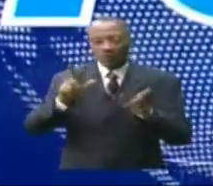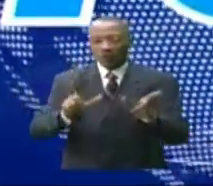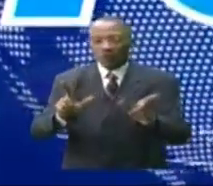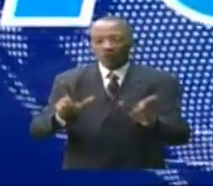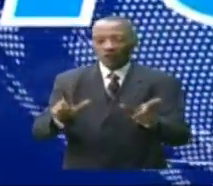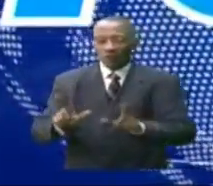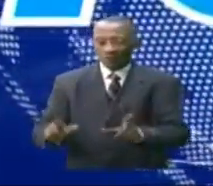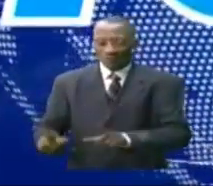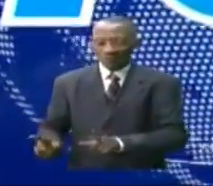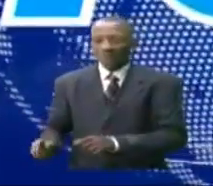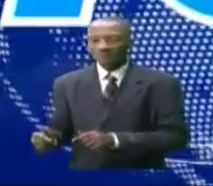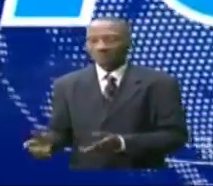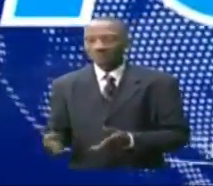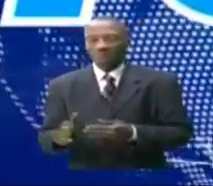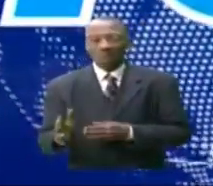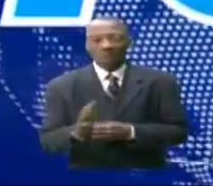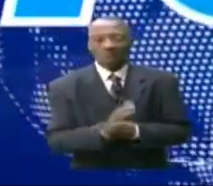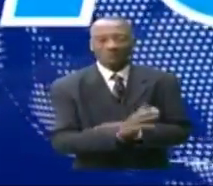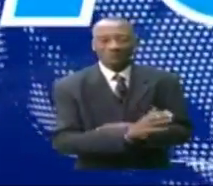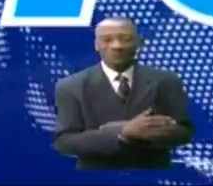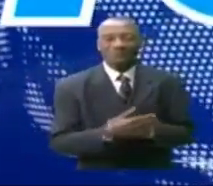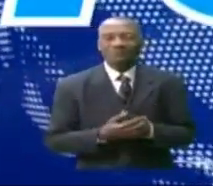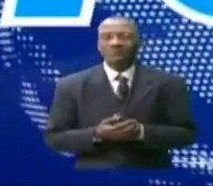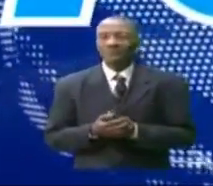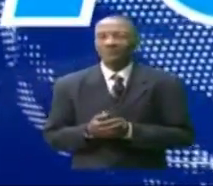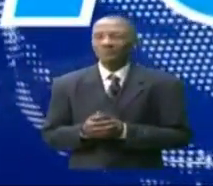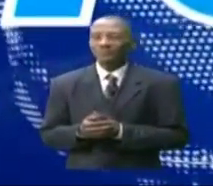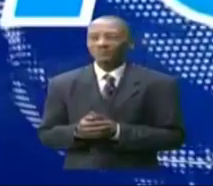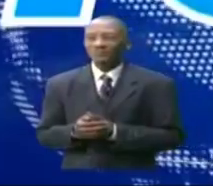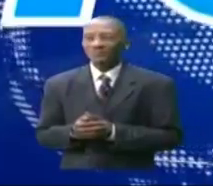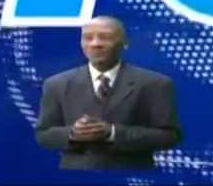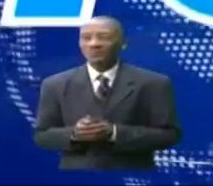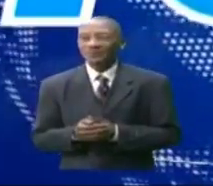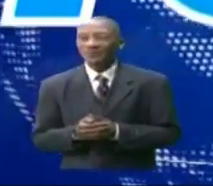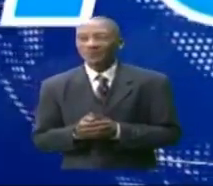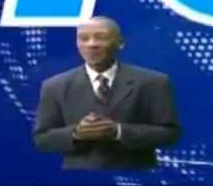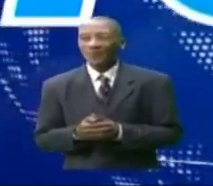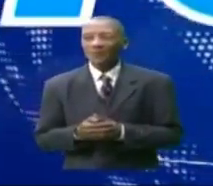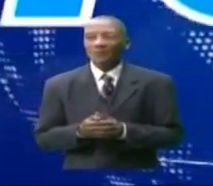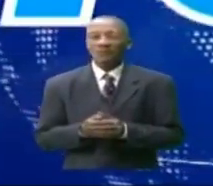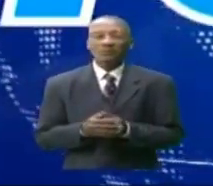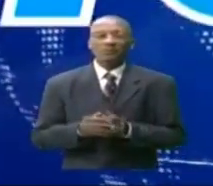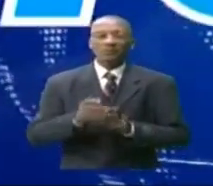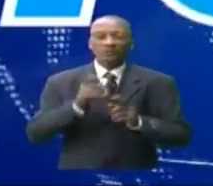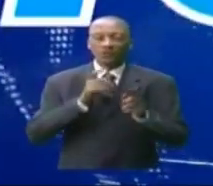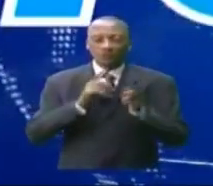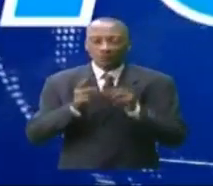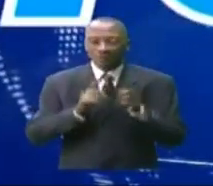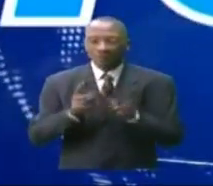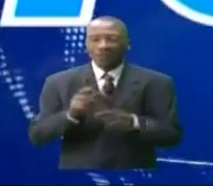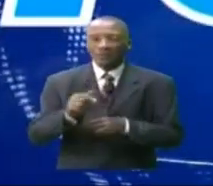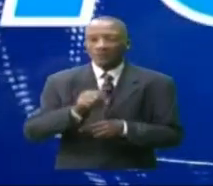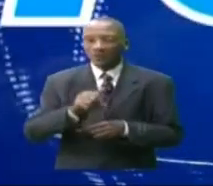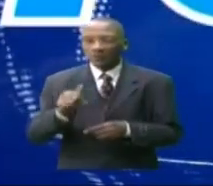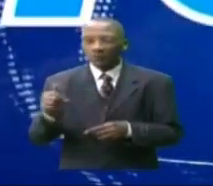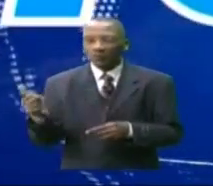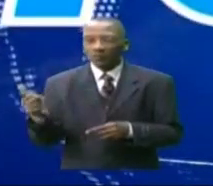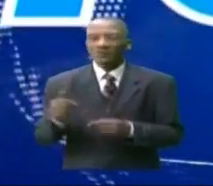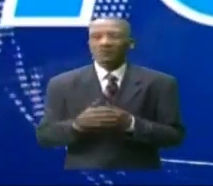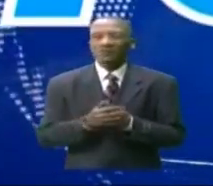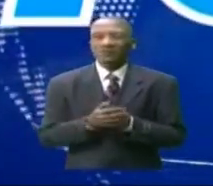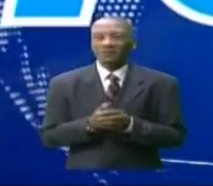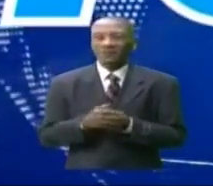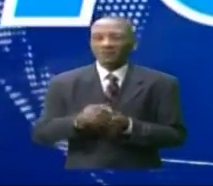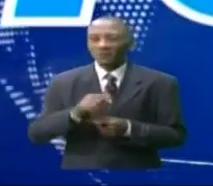de soulagement. Les abatteurs de bœufs de la ville de Bouta ont reçu un lot important de bâches